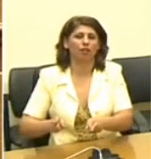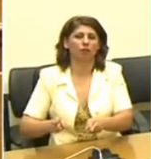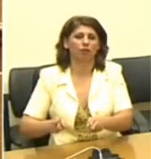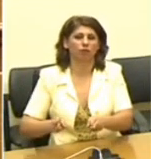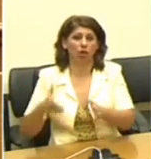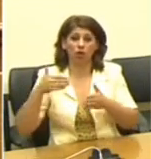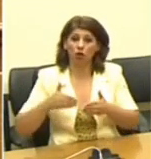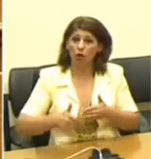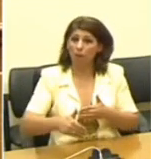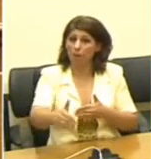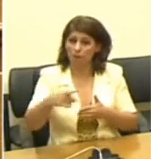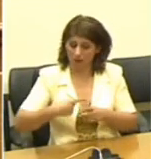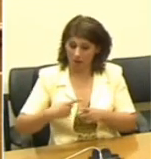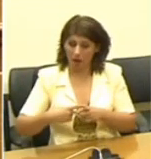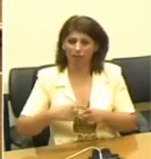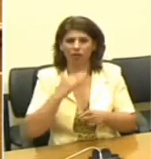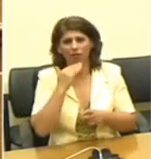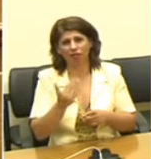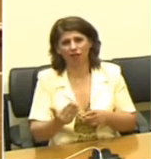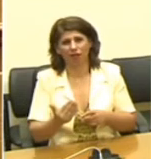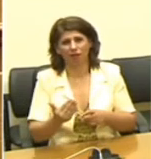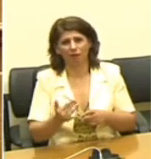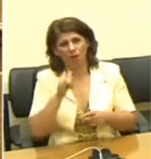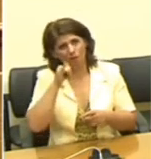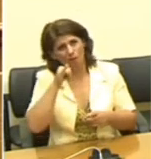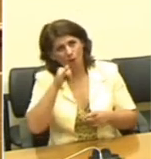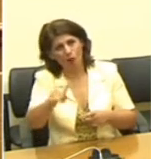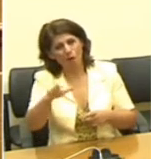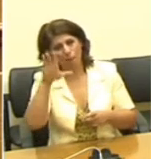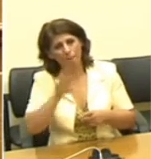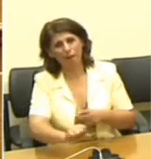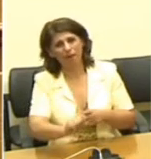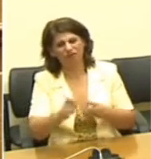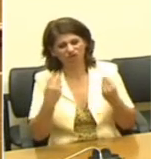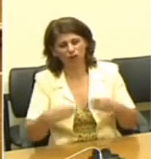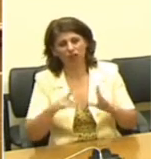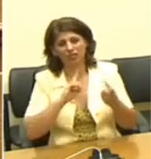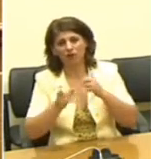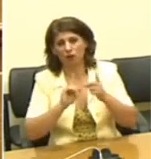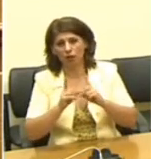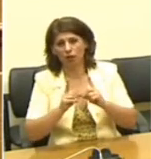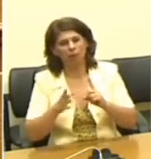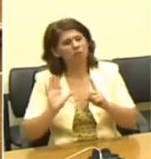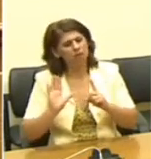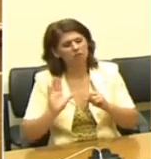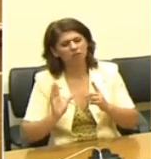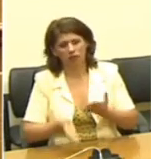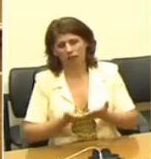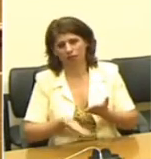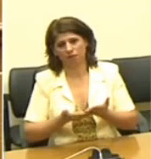Το μέλλον της πατρίδας δεν μπορεί να υποθηκευθεί από μια κακή συμφωνία που δεν υπηρετεί τα εθνικά